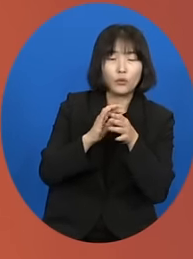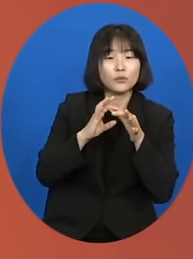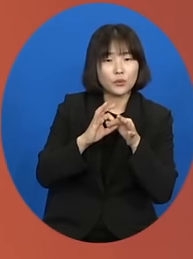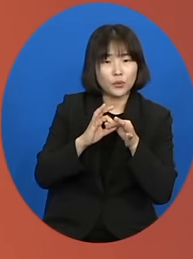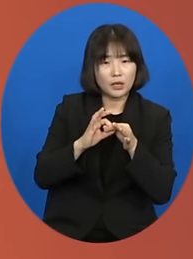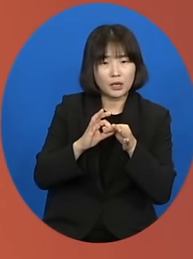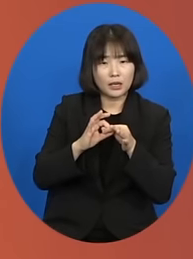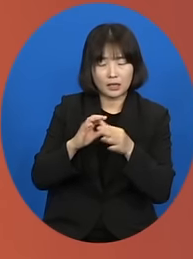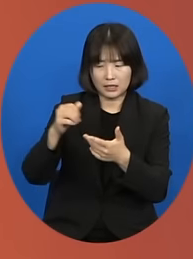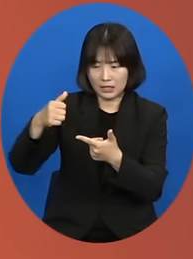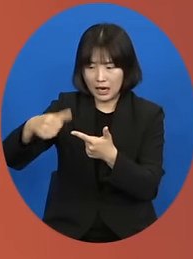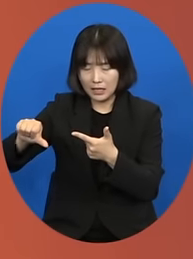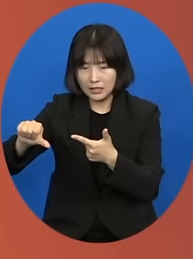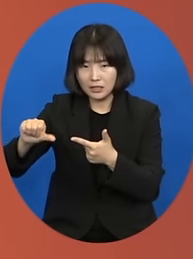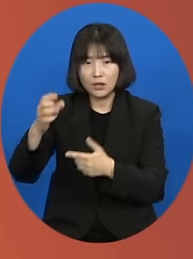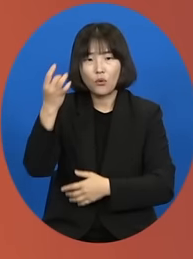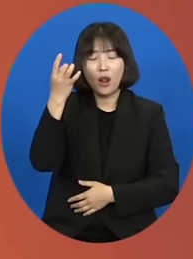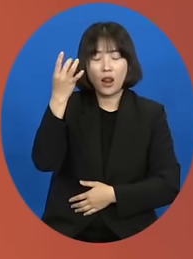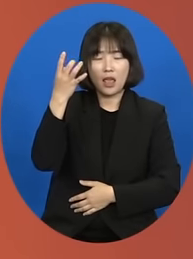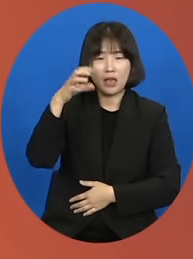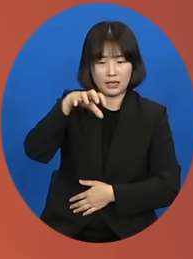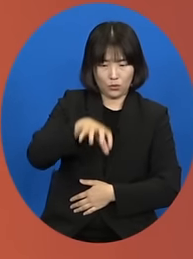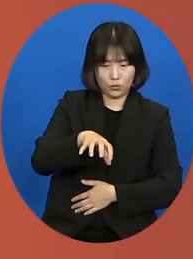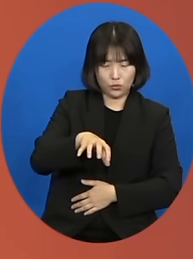자리로 돌아올 수 있었던